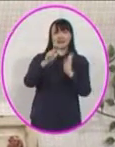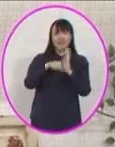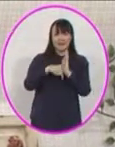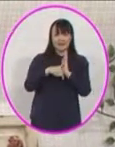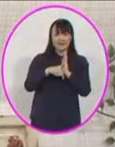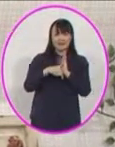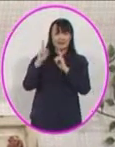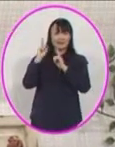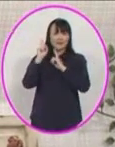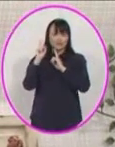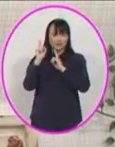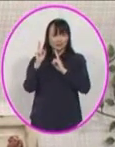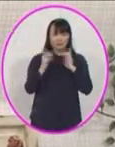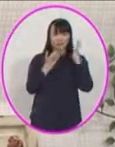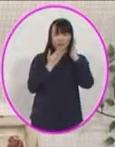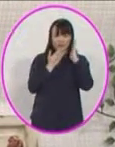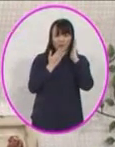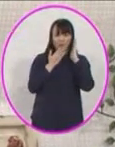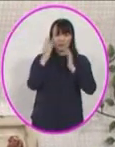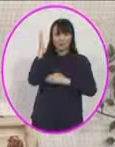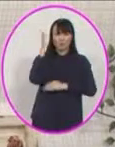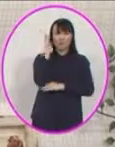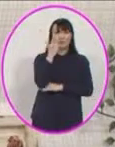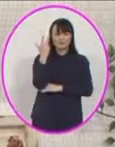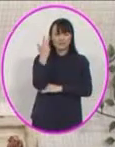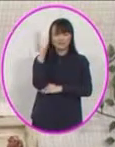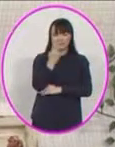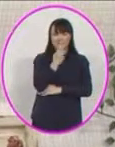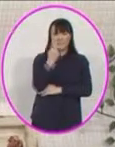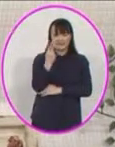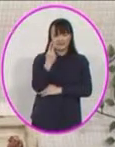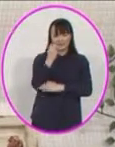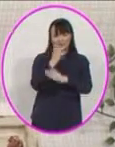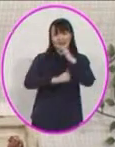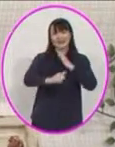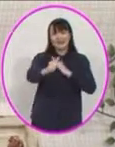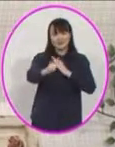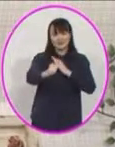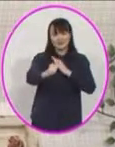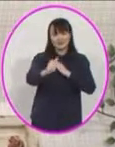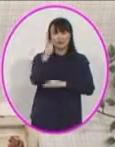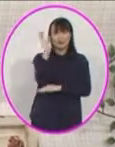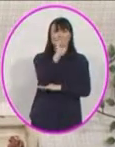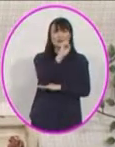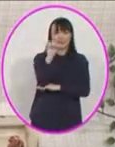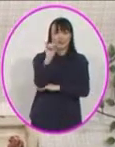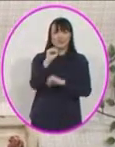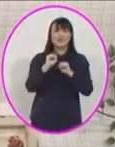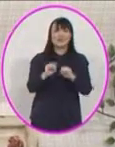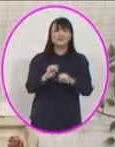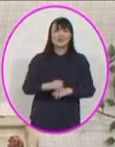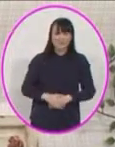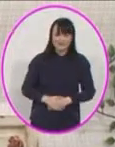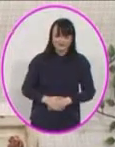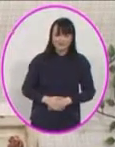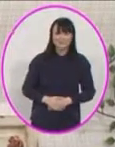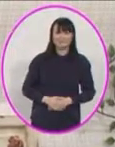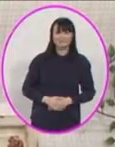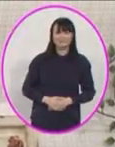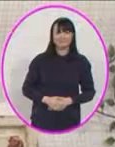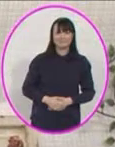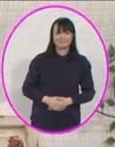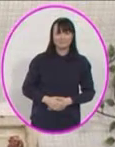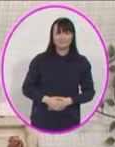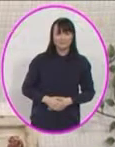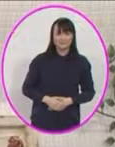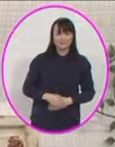ていますのでちょっとしは習いたいんだけどスキーが高いになっておっしゃる方はそういうところからブツブツ始められて